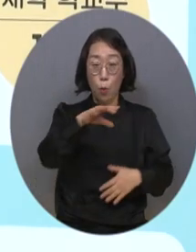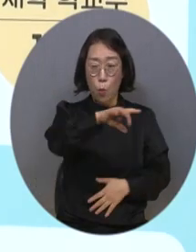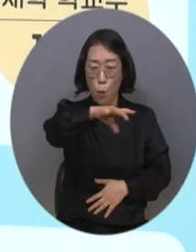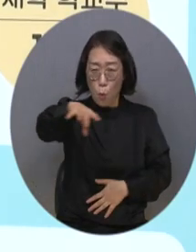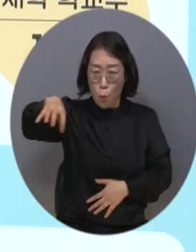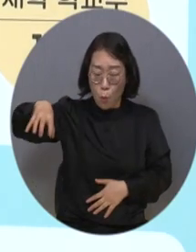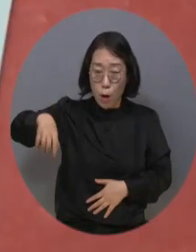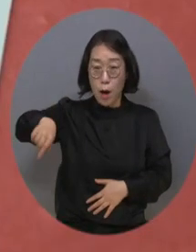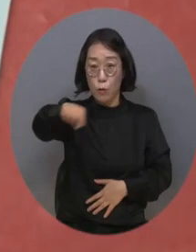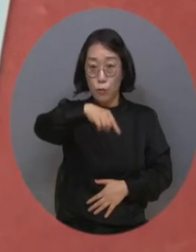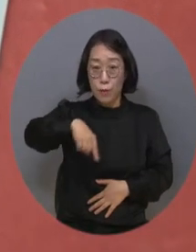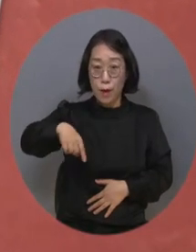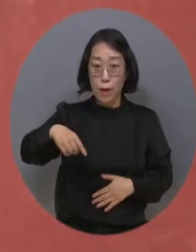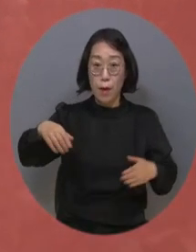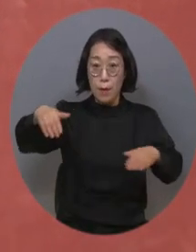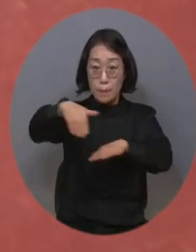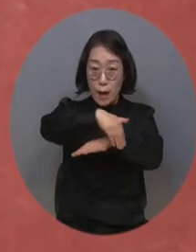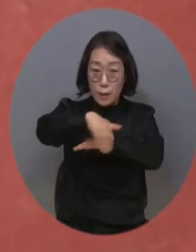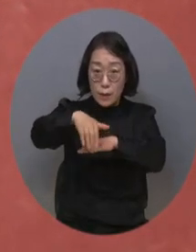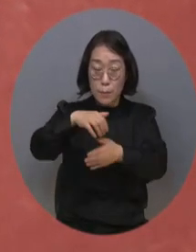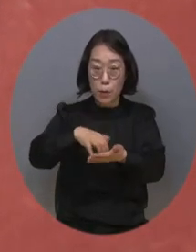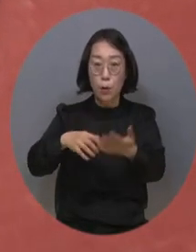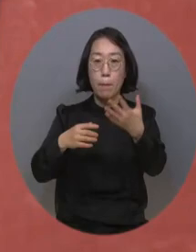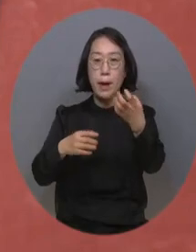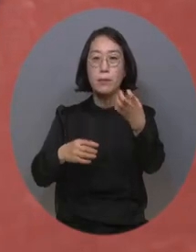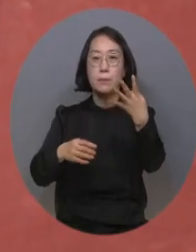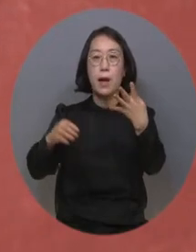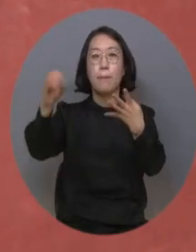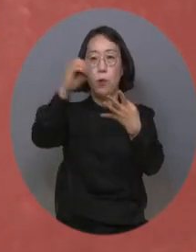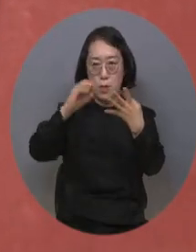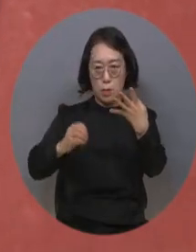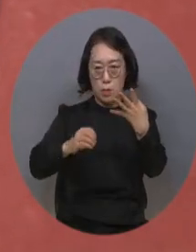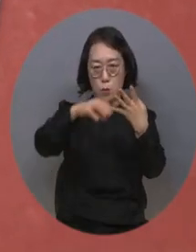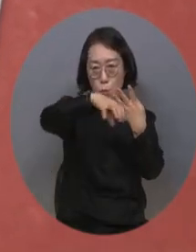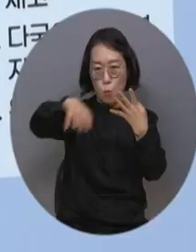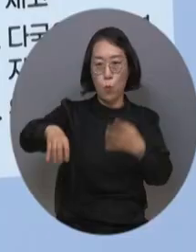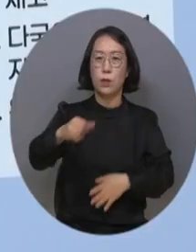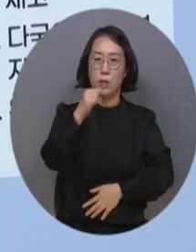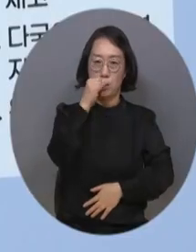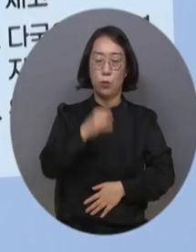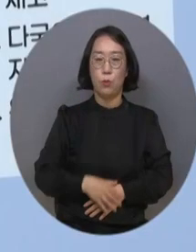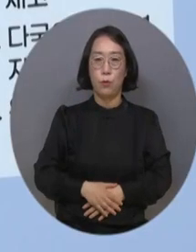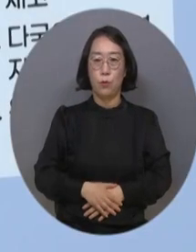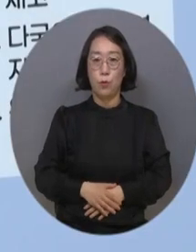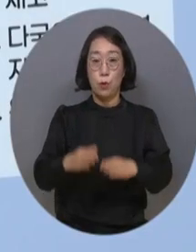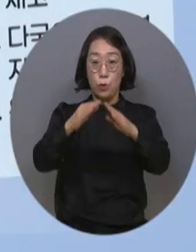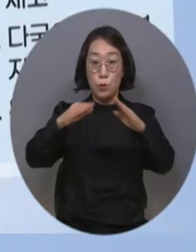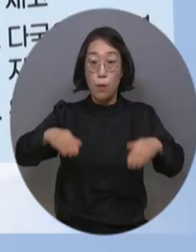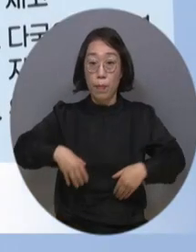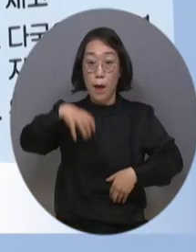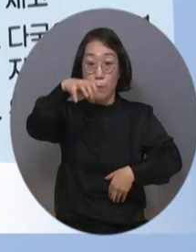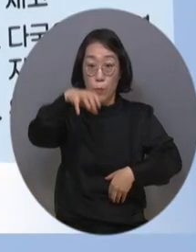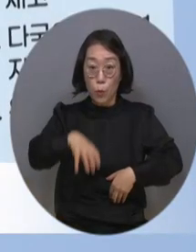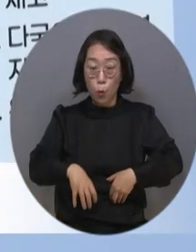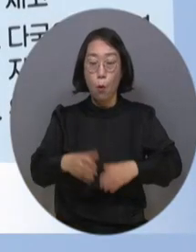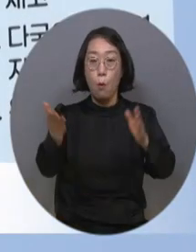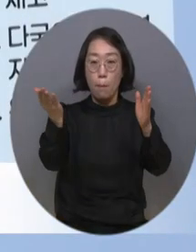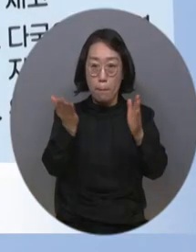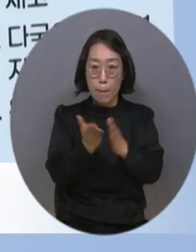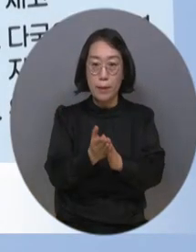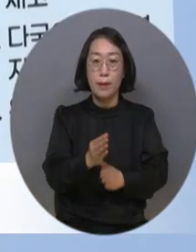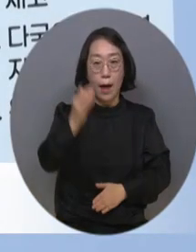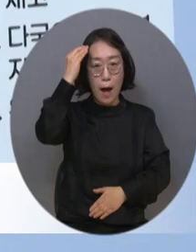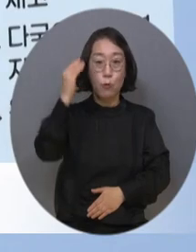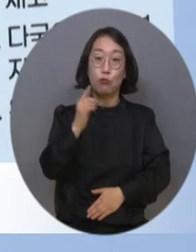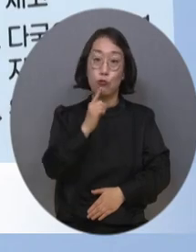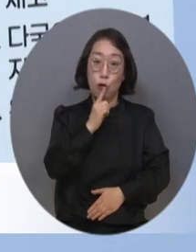다문화 학생이 제약하는 학교의 비율은 84%로 늘어났습니다 이에 전남도 교육청은 맞춤형 한국어